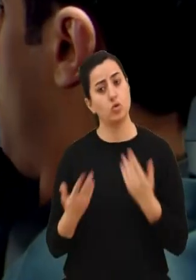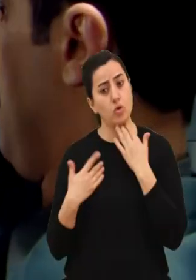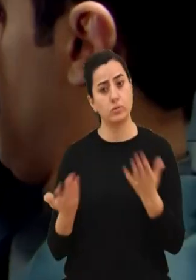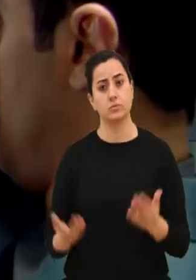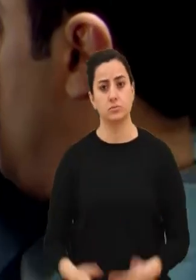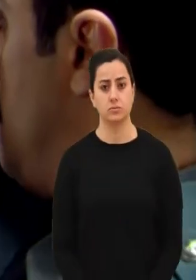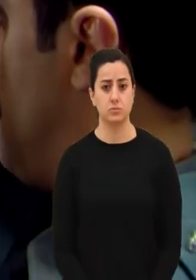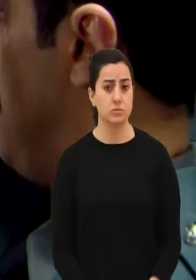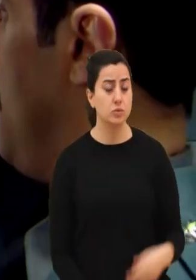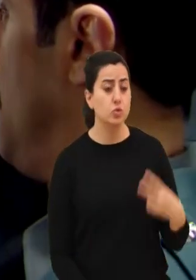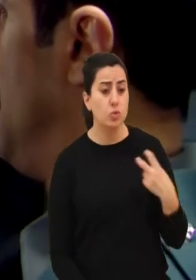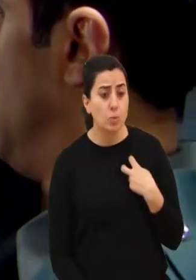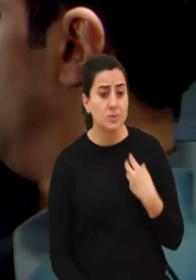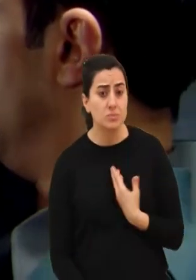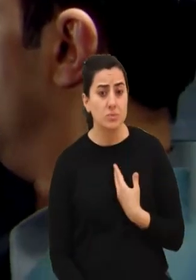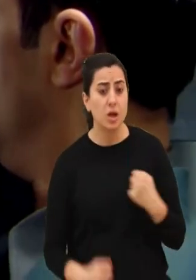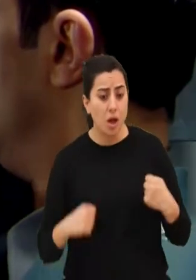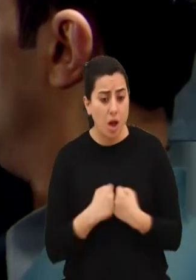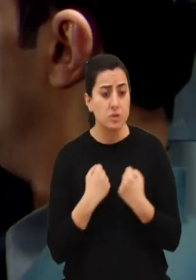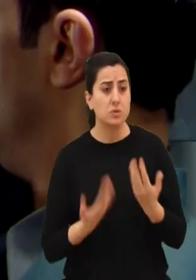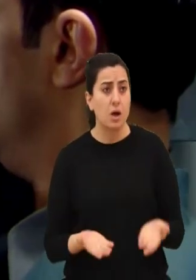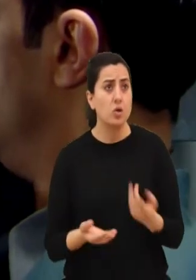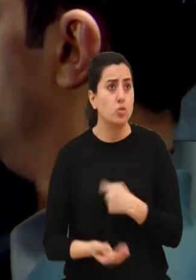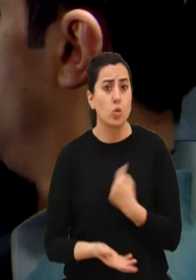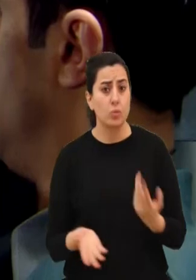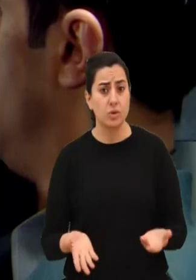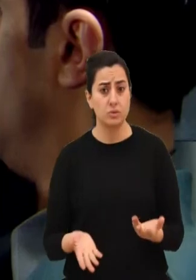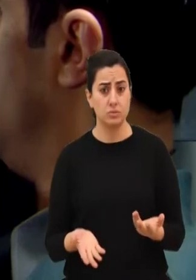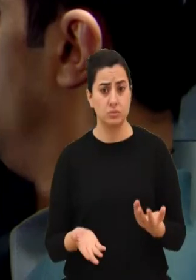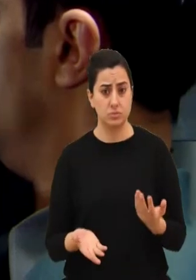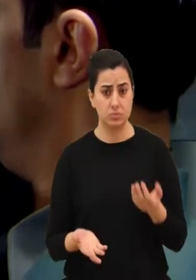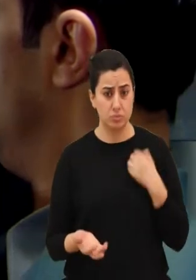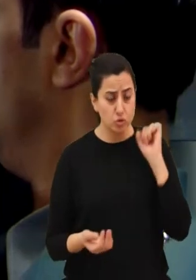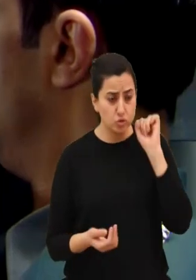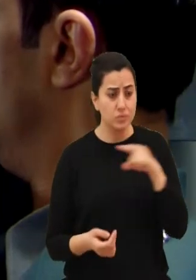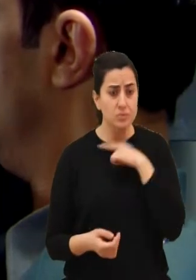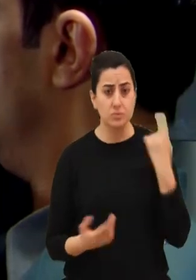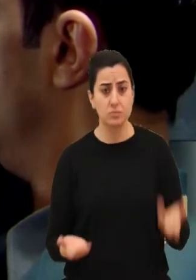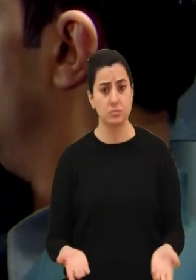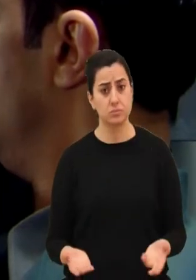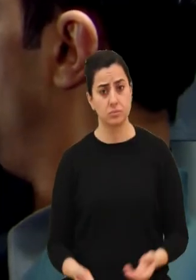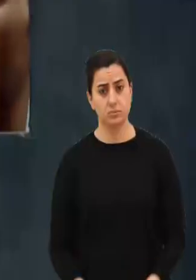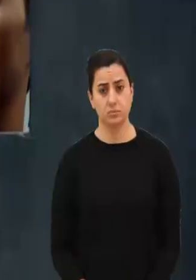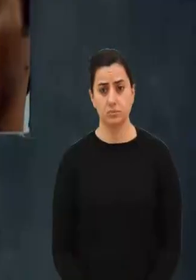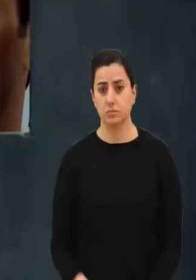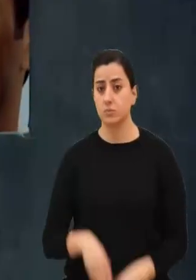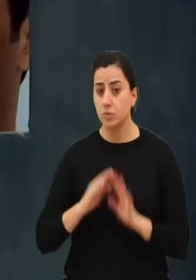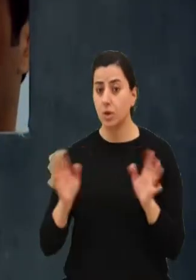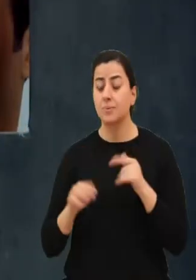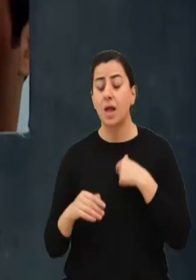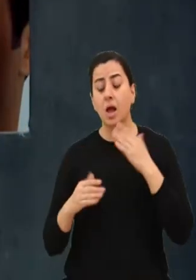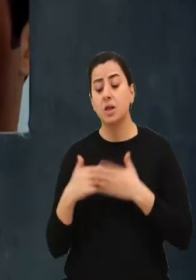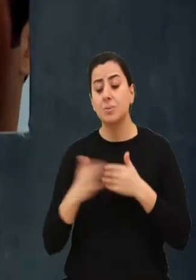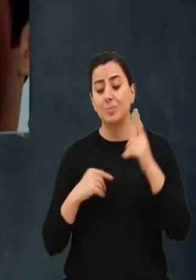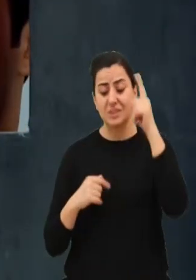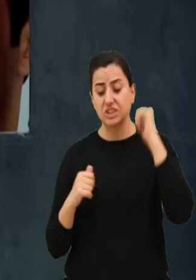ya? Ya komiserim, kaza diye bir şey var başkomiserim. Yani ben kasti olarak atmadım, yapmadım öyle bir şey. Pıtık Ali, bundan sonrasına savcı